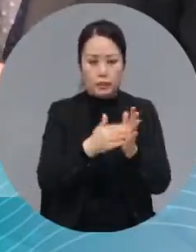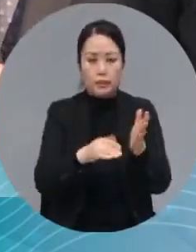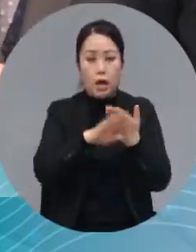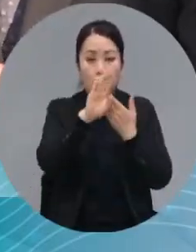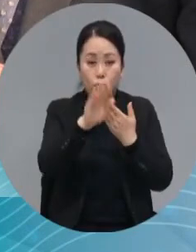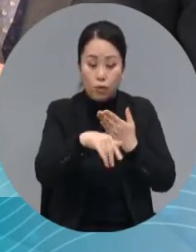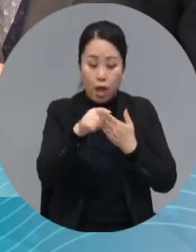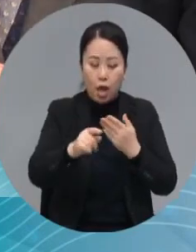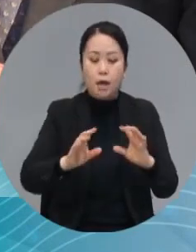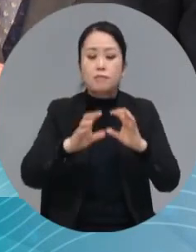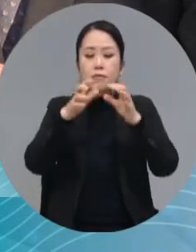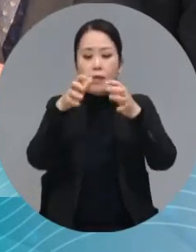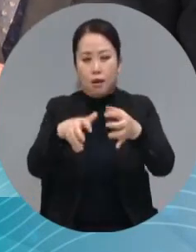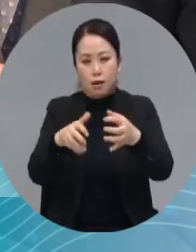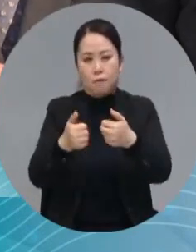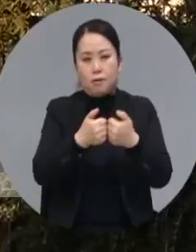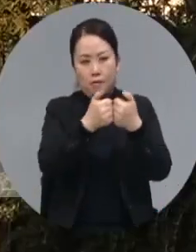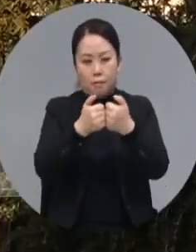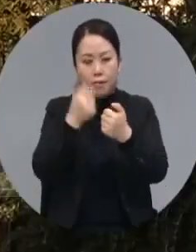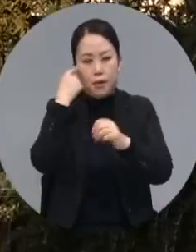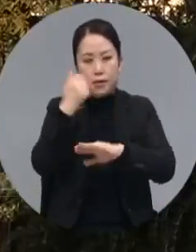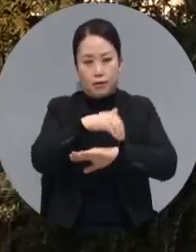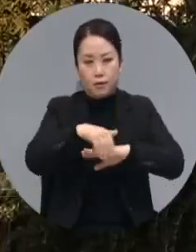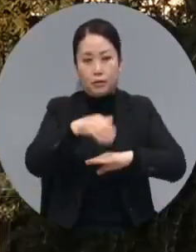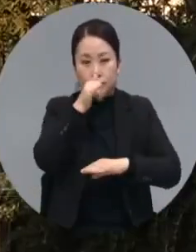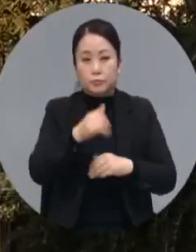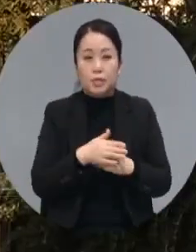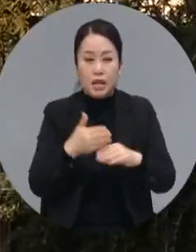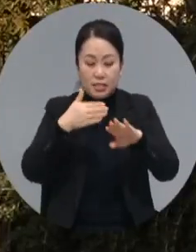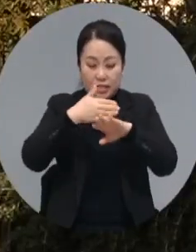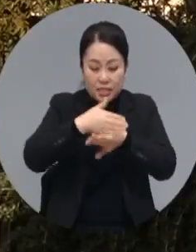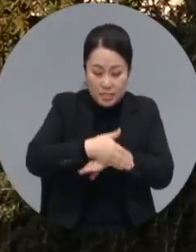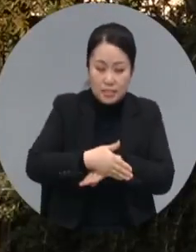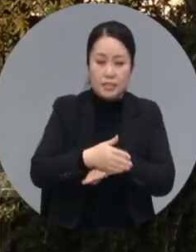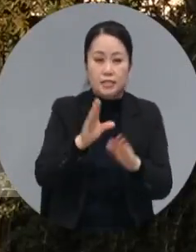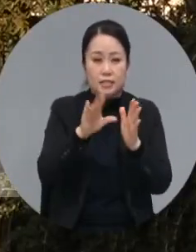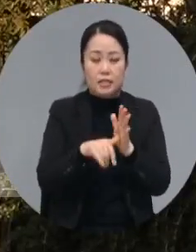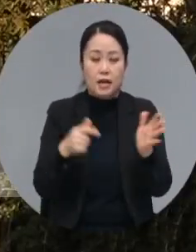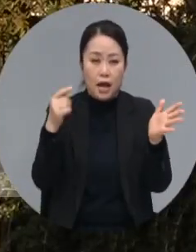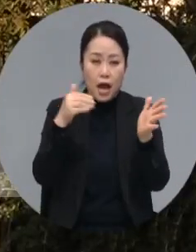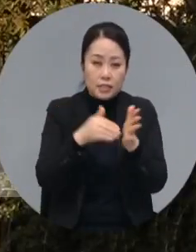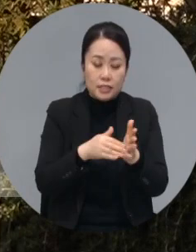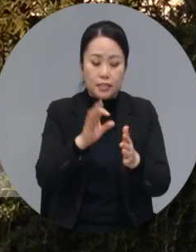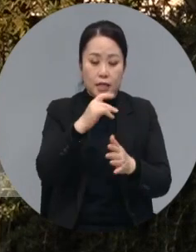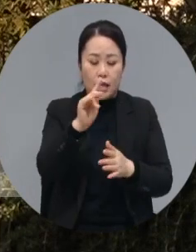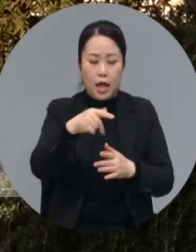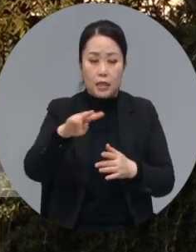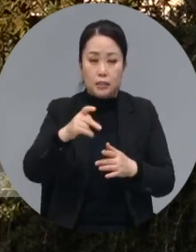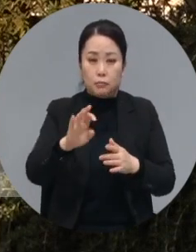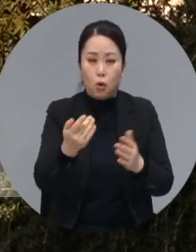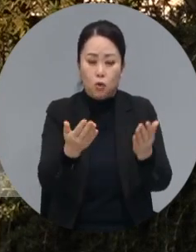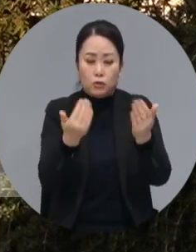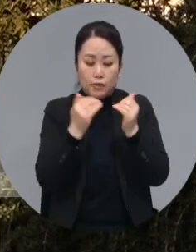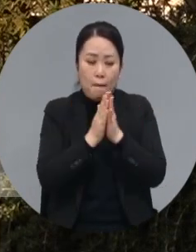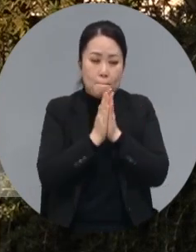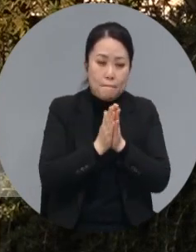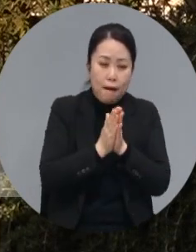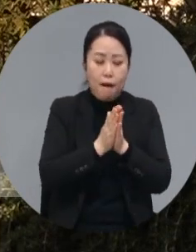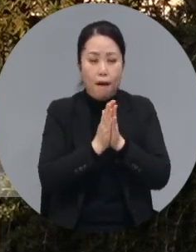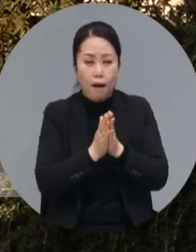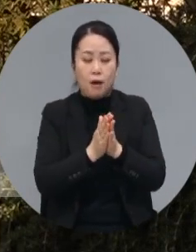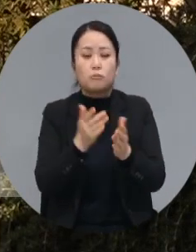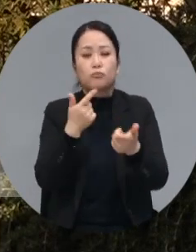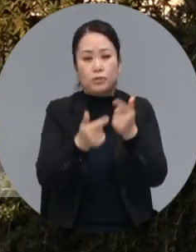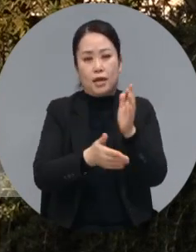국가와 협의할 계획을 갖고 있습니다. 늦은 시각까지 엑스포 유치 염원했던 또 부산 시민들도 아쉬움이